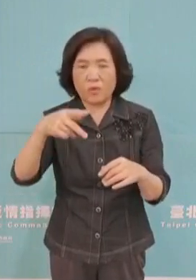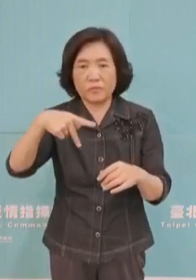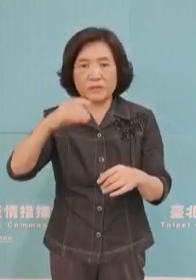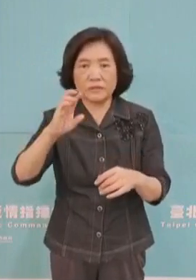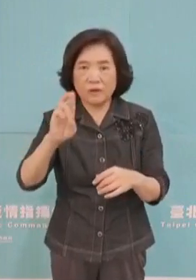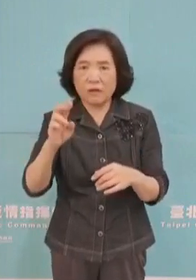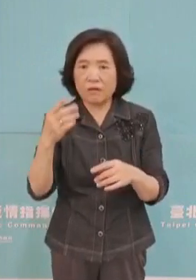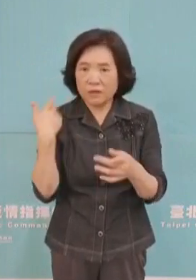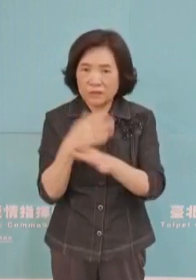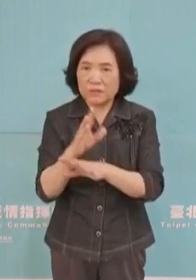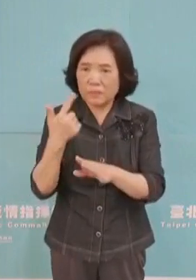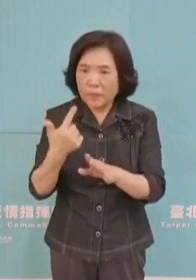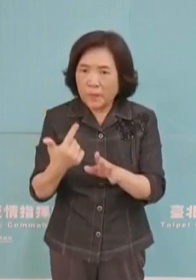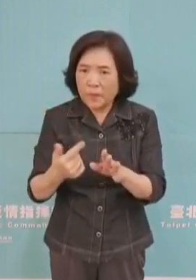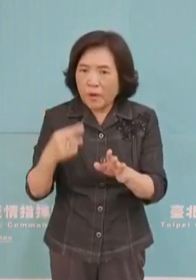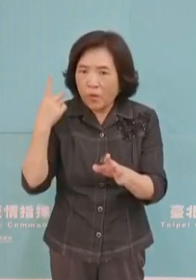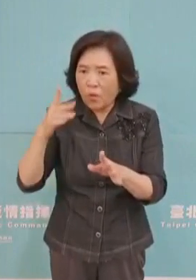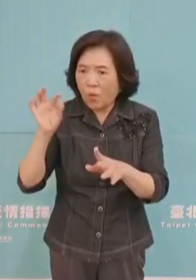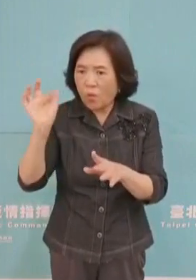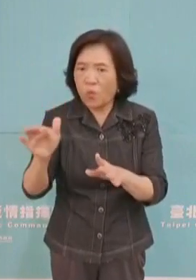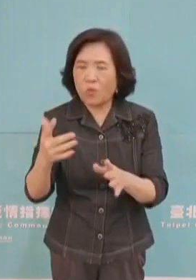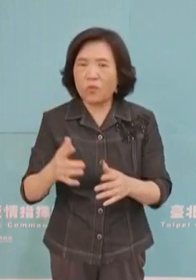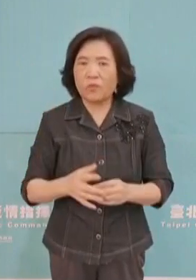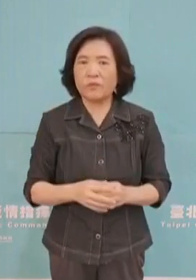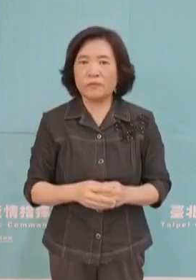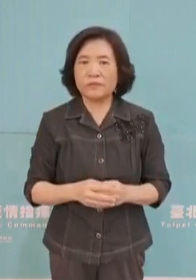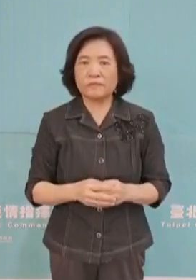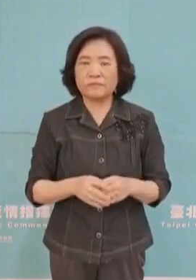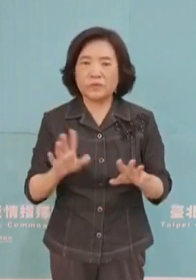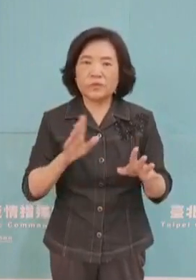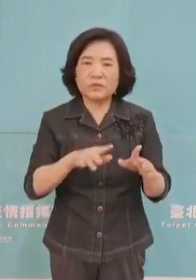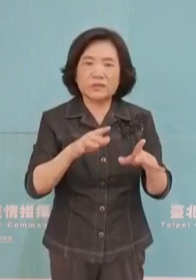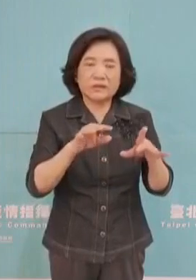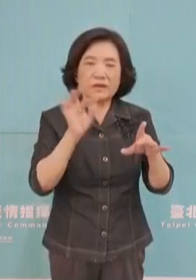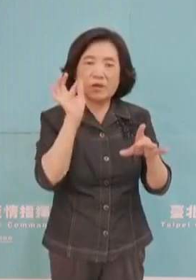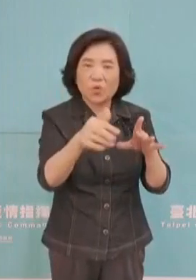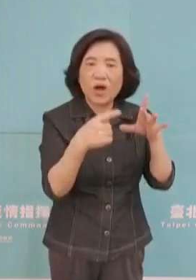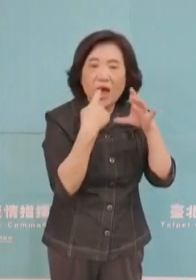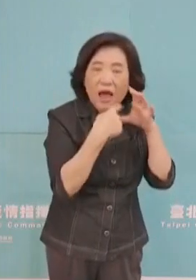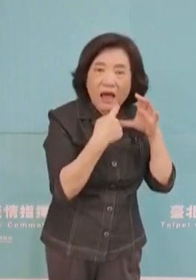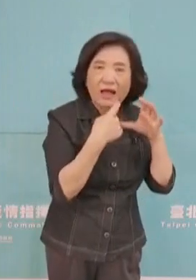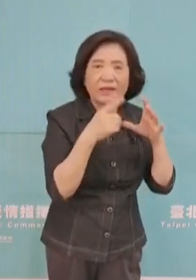道哈，随着 PCR 这个容量的上升，你知道，慢慢在变低了。